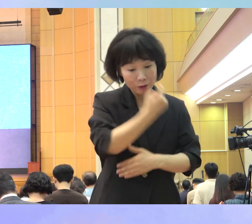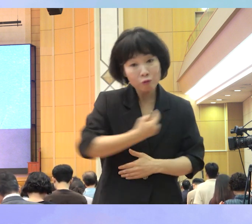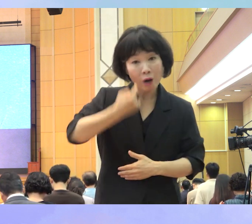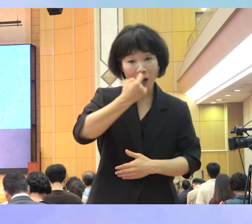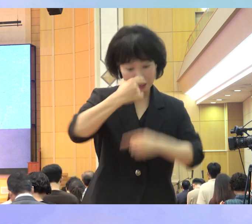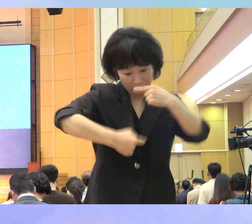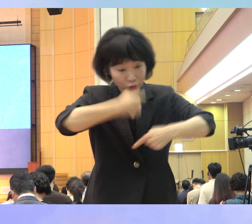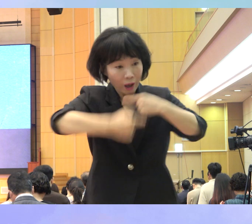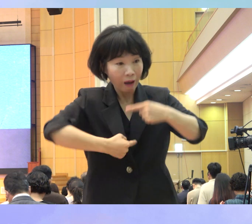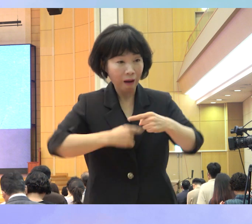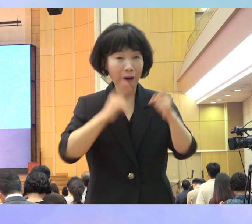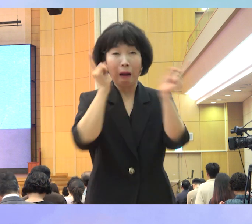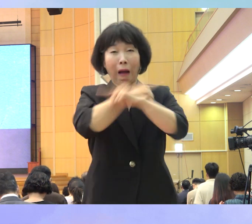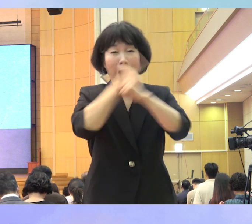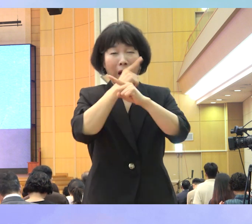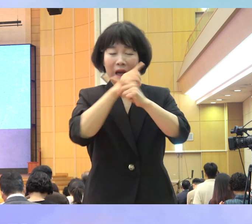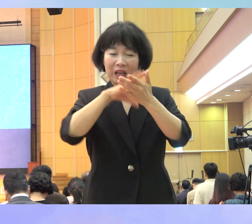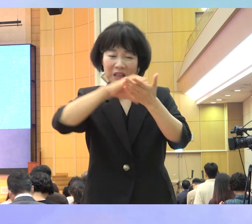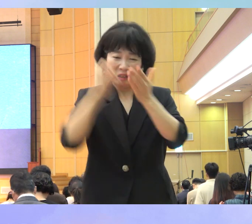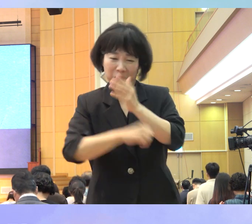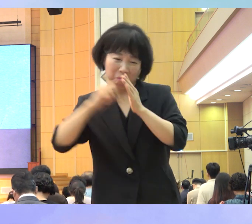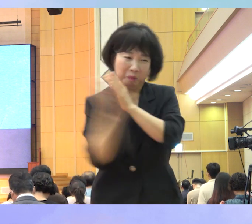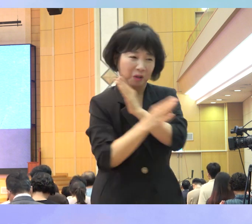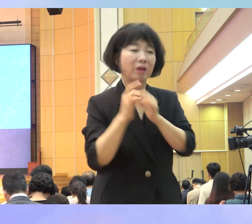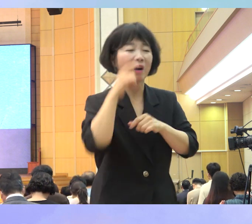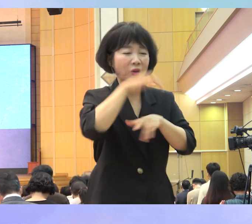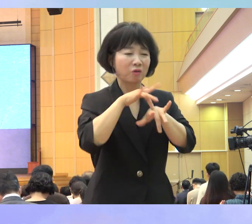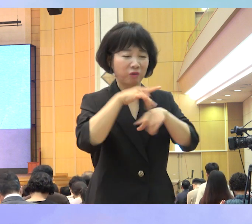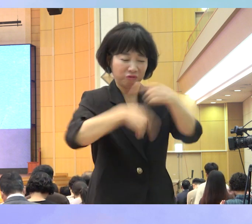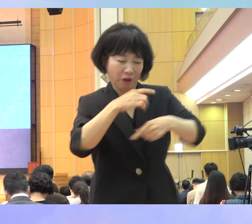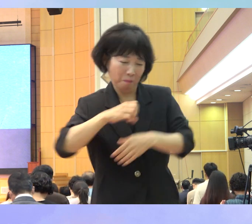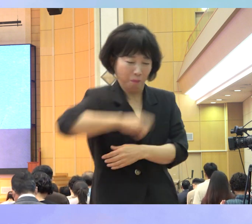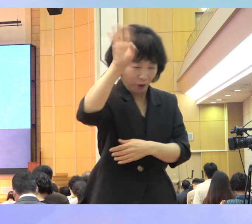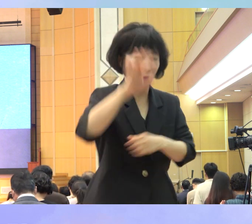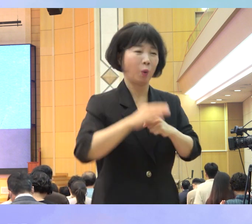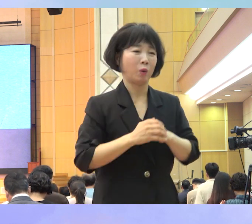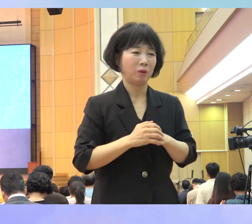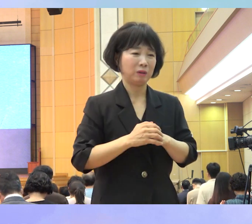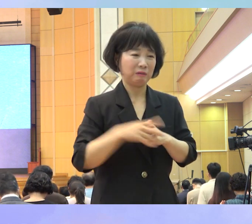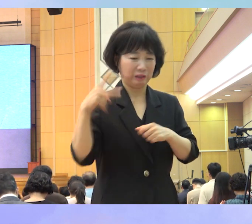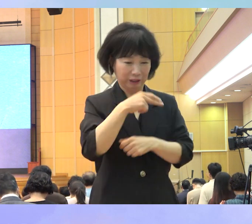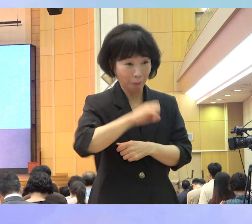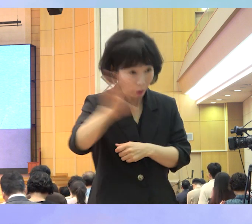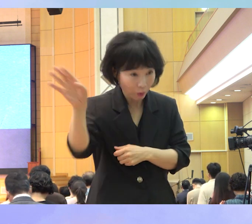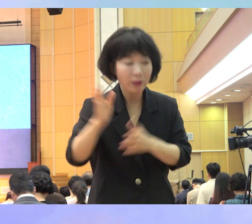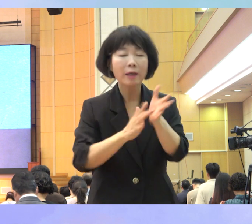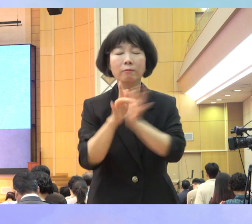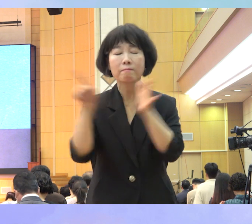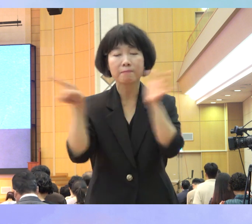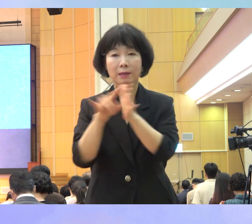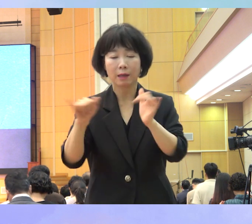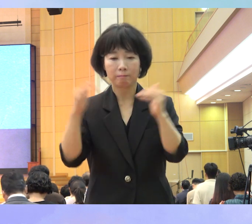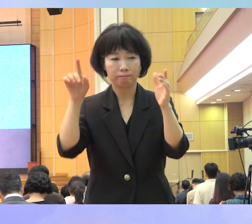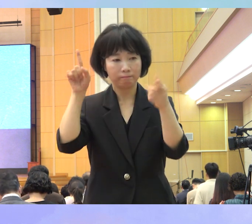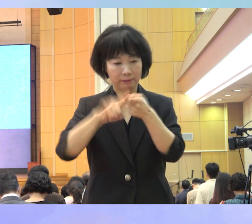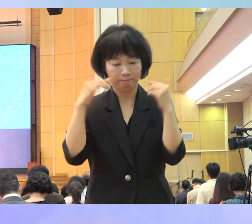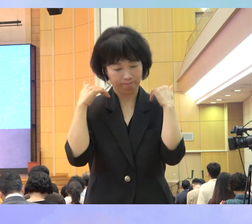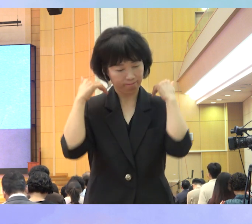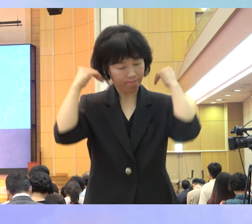입에는 추악한 말들이 나오는 것들이 아니라, 더러운 말들이 나오는 게 아니라 크리스천다운 성숙한